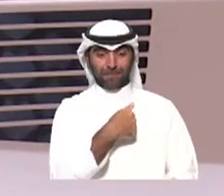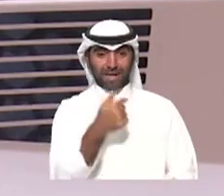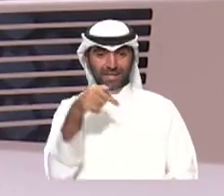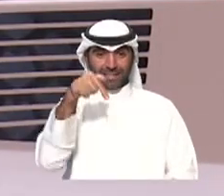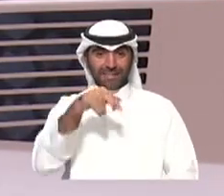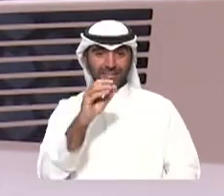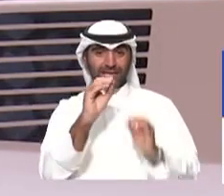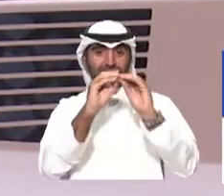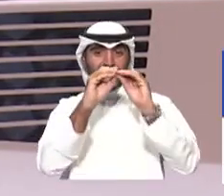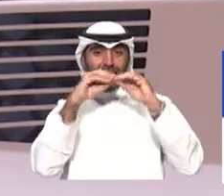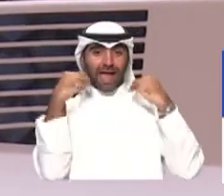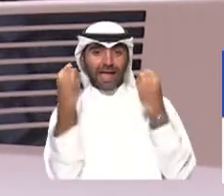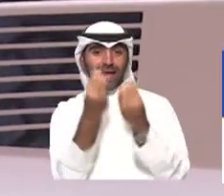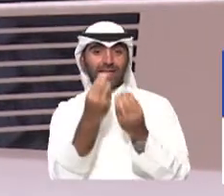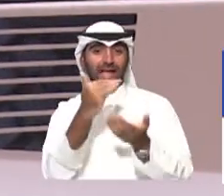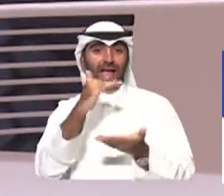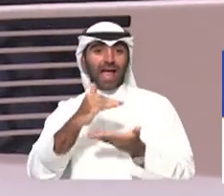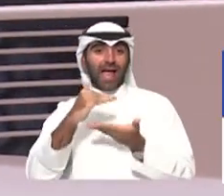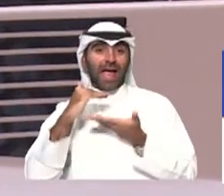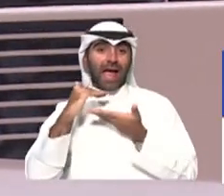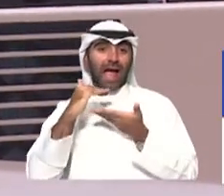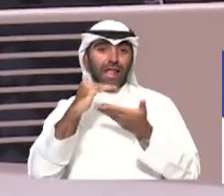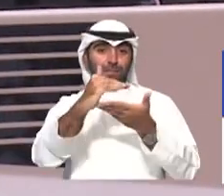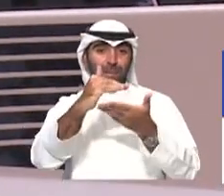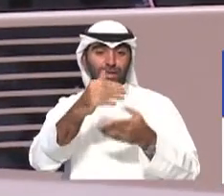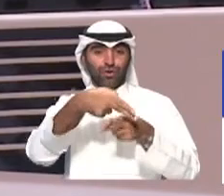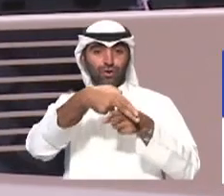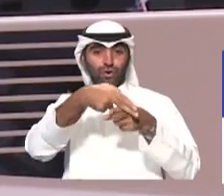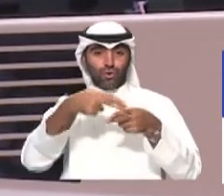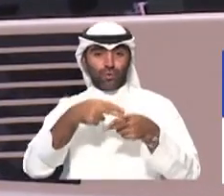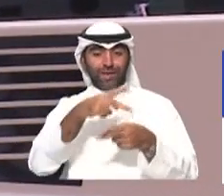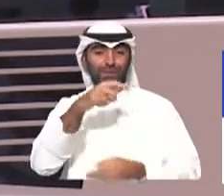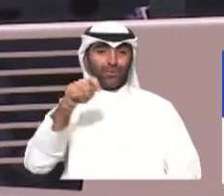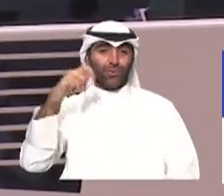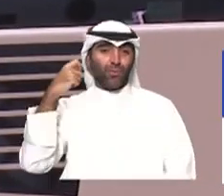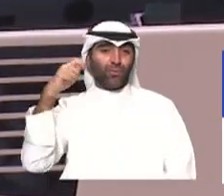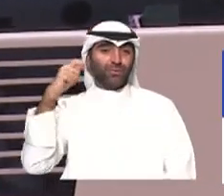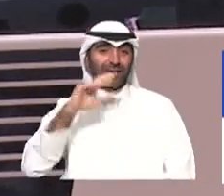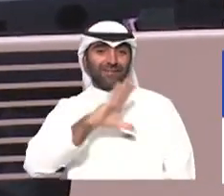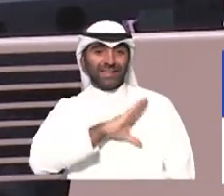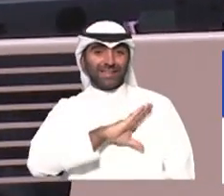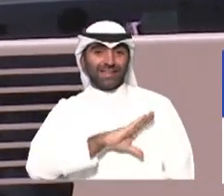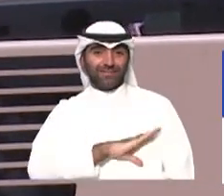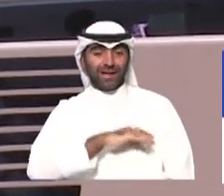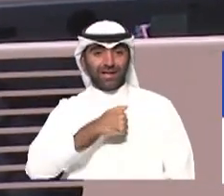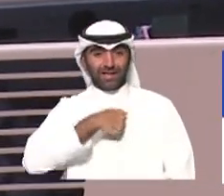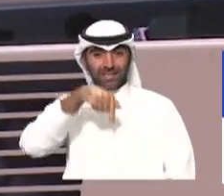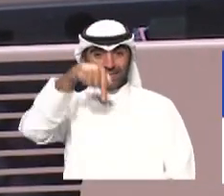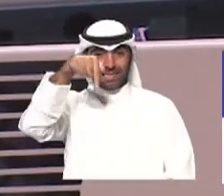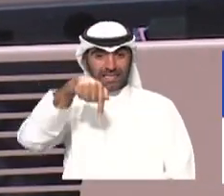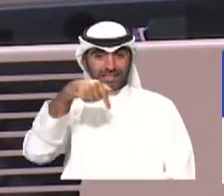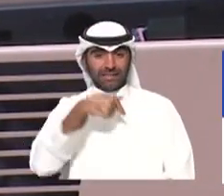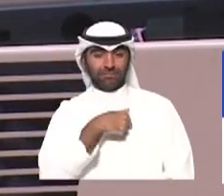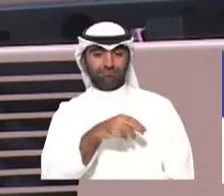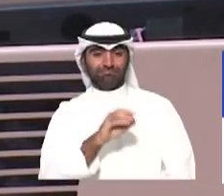كهيئة الخدمة الوطنية العسكرية نمثل الجيش الكويتي حاليا في هذا البوث،